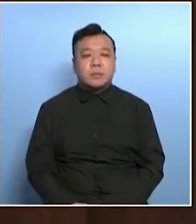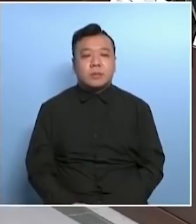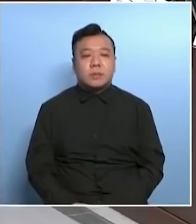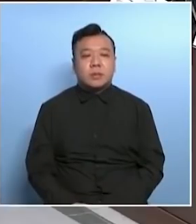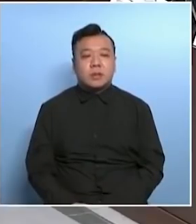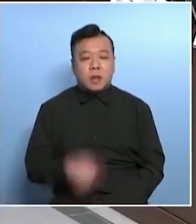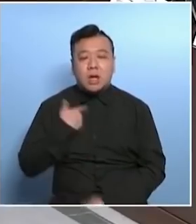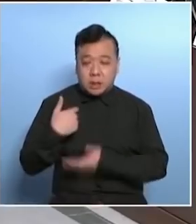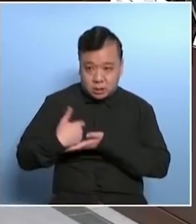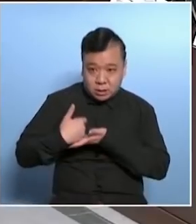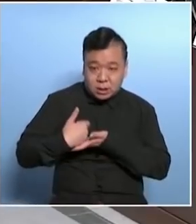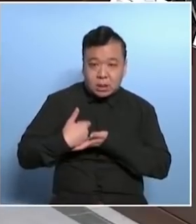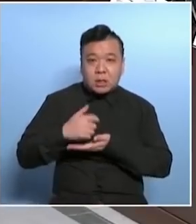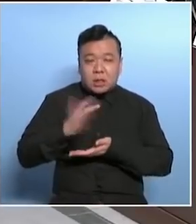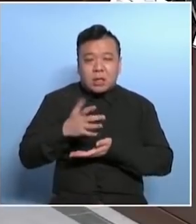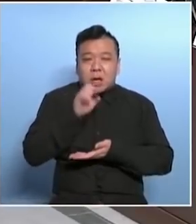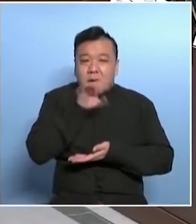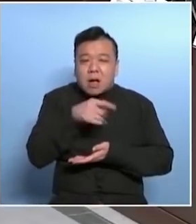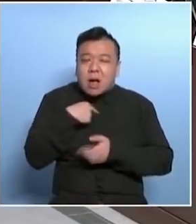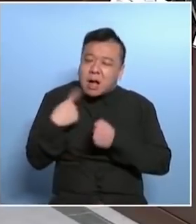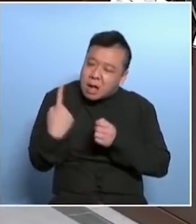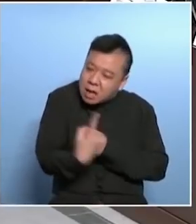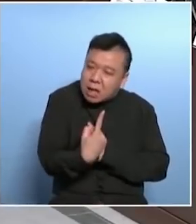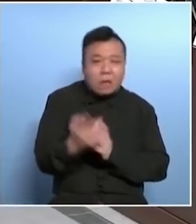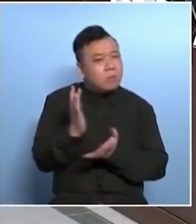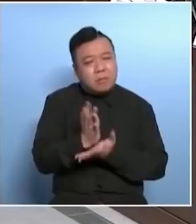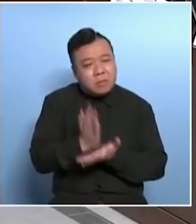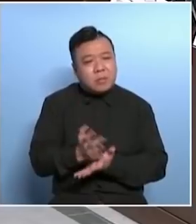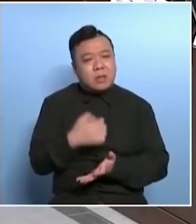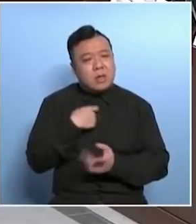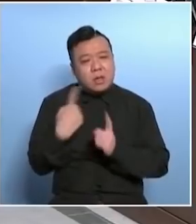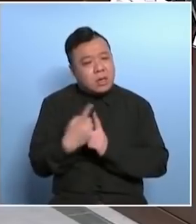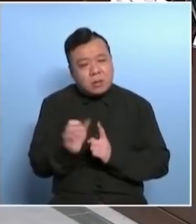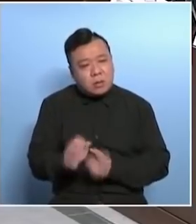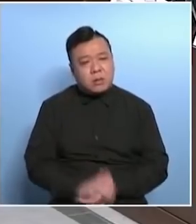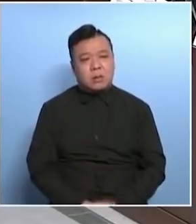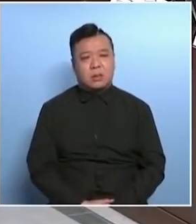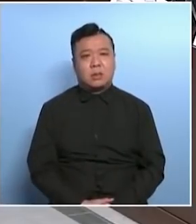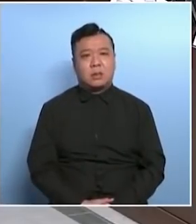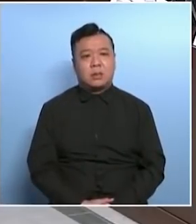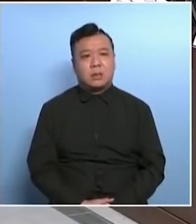多謝你真尊重，但是你不應該說我打尖嘛，我 是